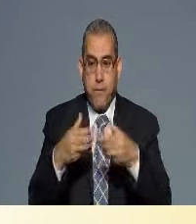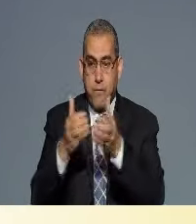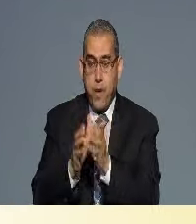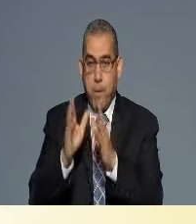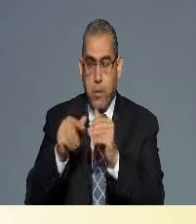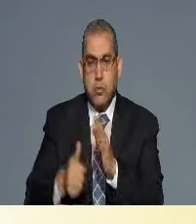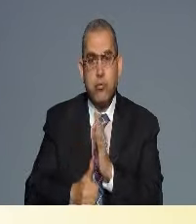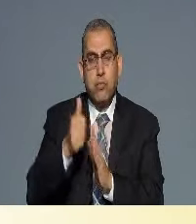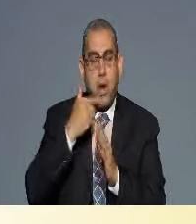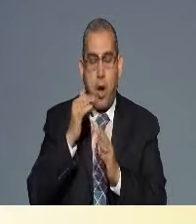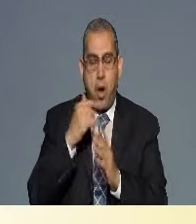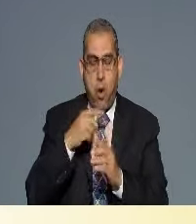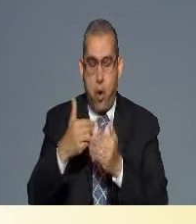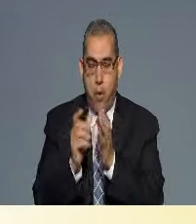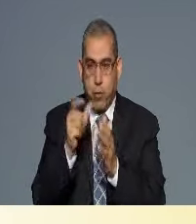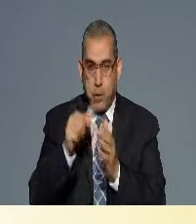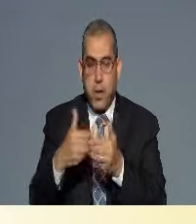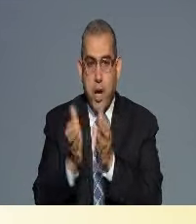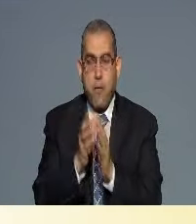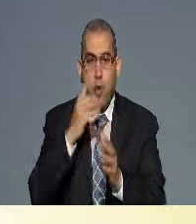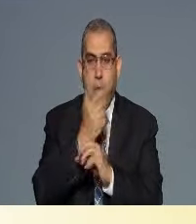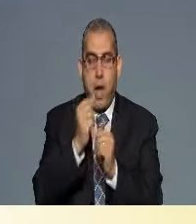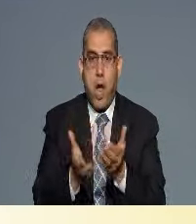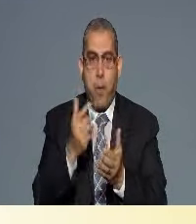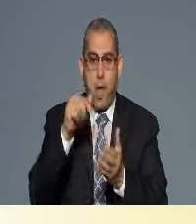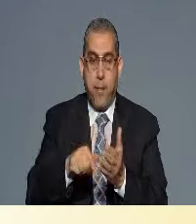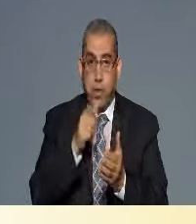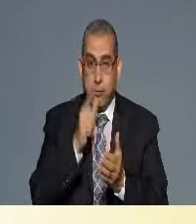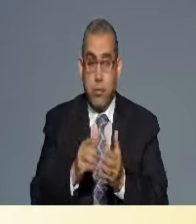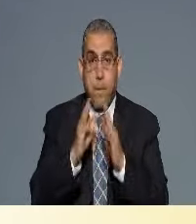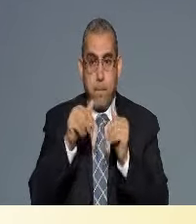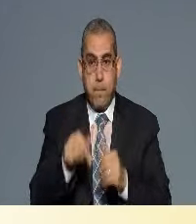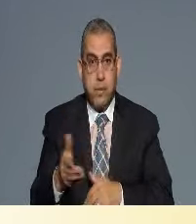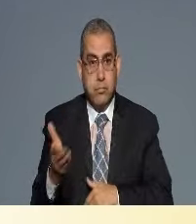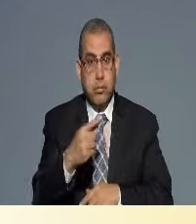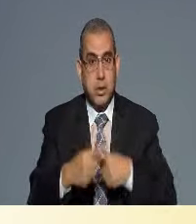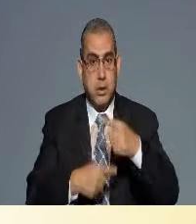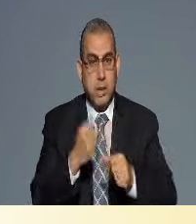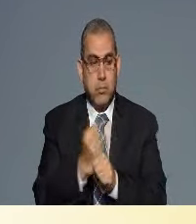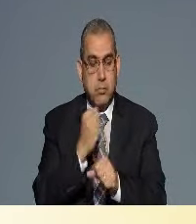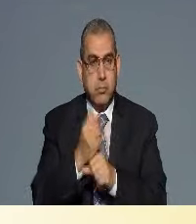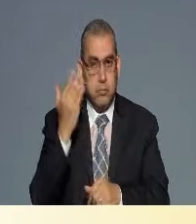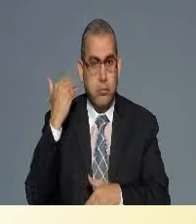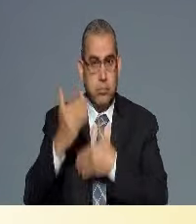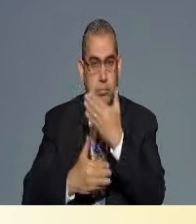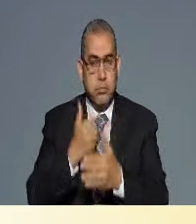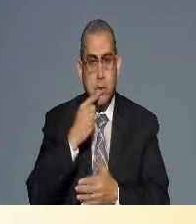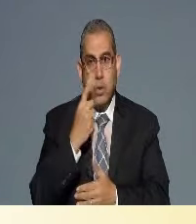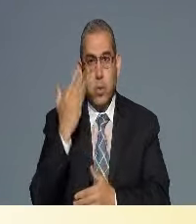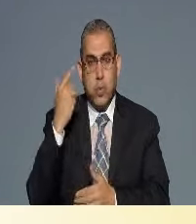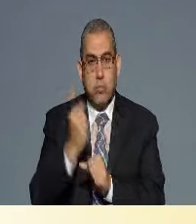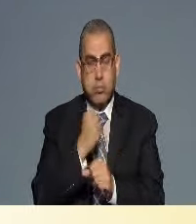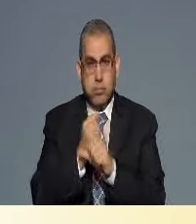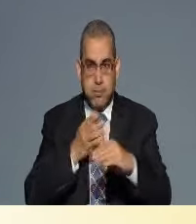لا يضرهم من خذلهم إلى يوم القيامة. إن المصريين كانوا دائما على مدار تاريخهم الطويل الضارب بعمق